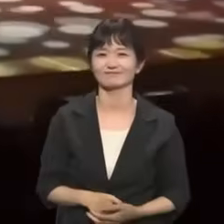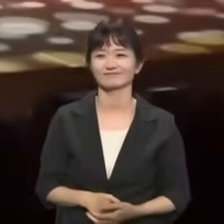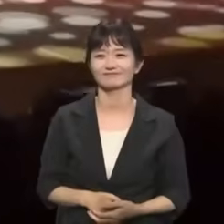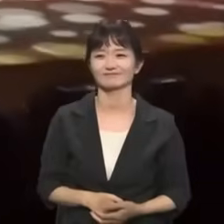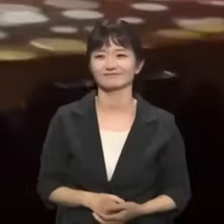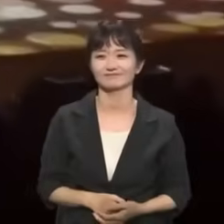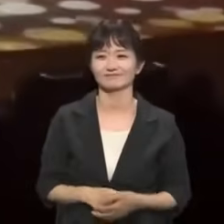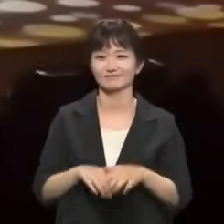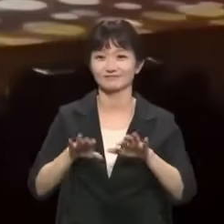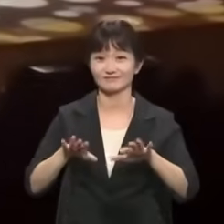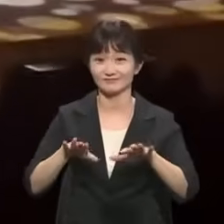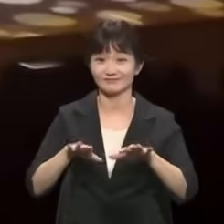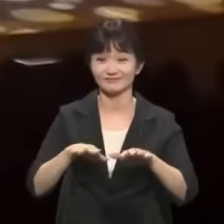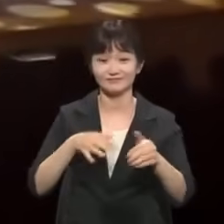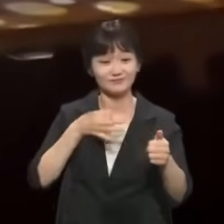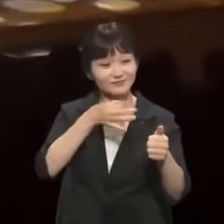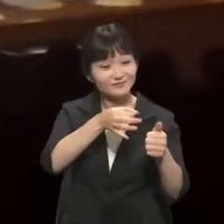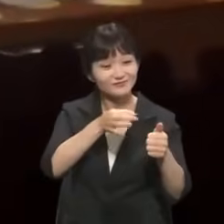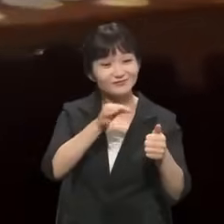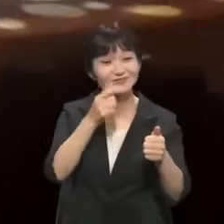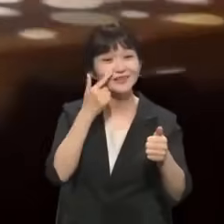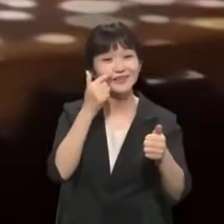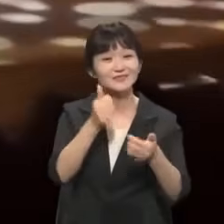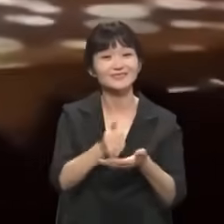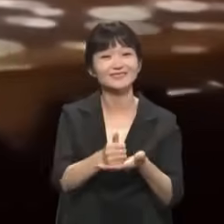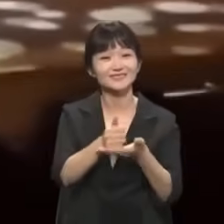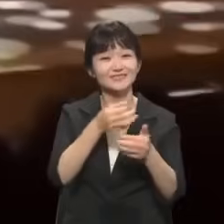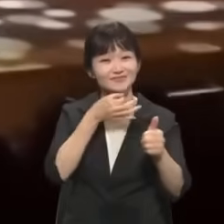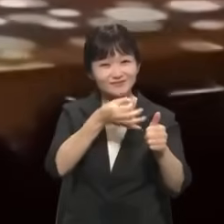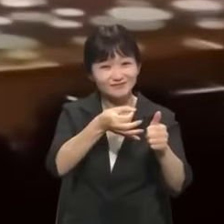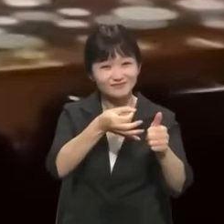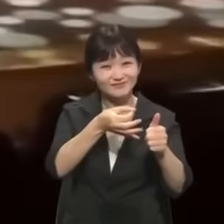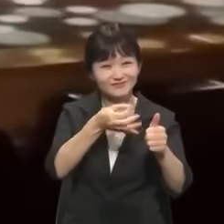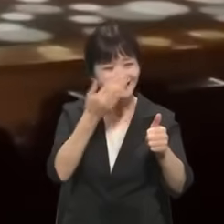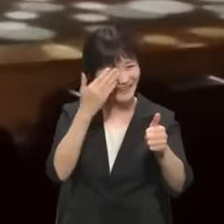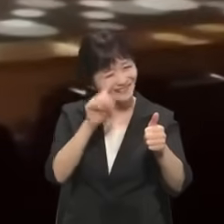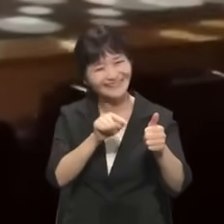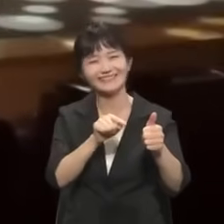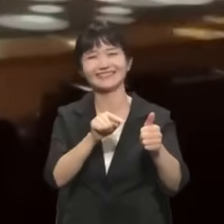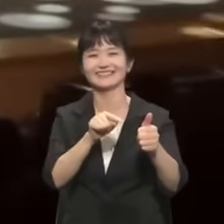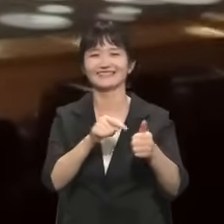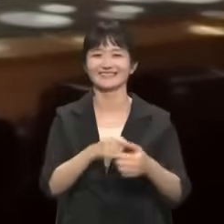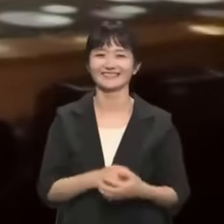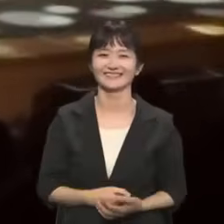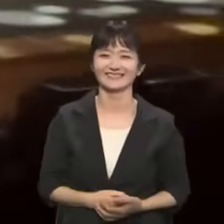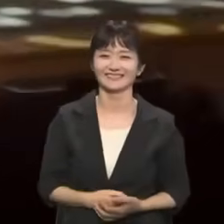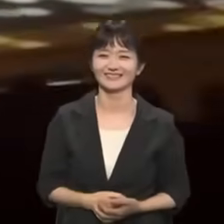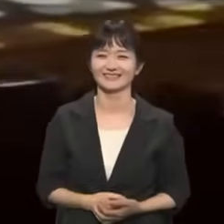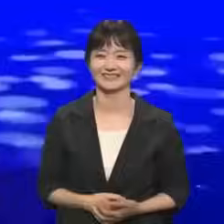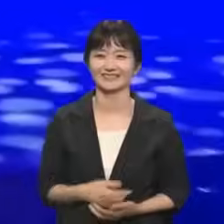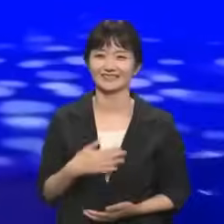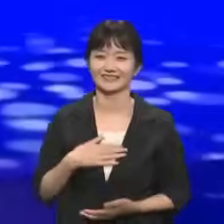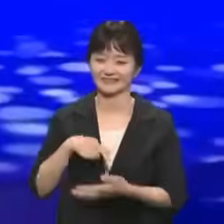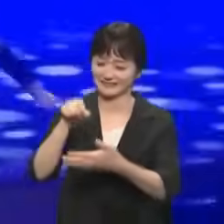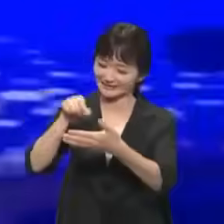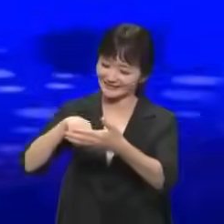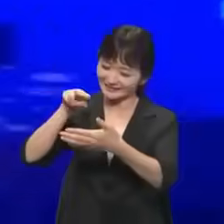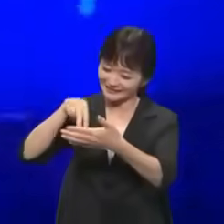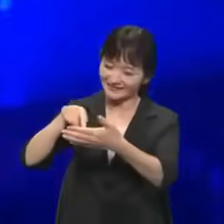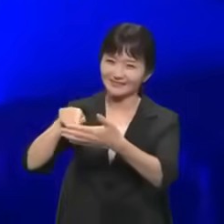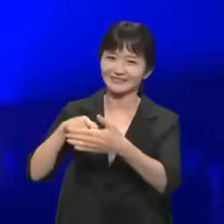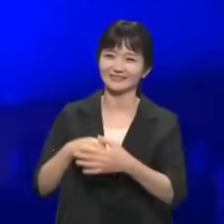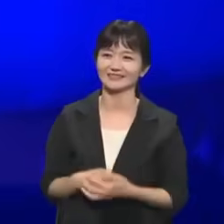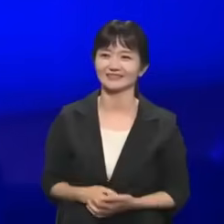네네네. 네. 오늘은 제가 호칭을 아버님으로 하겠습니다. 네. 말이야 좀 낯서네요. 그 제가 기사를 최근에 하나